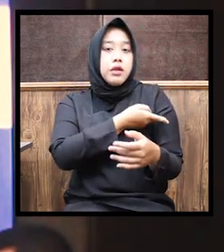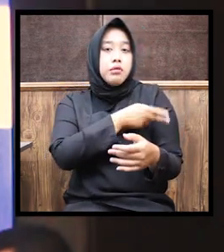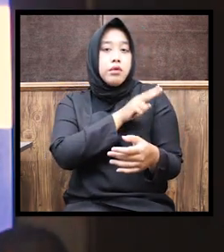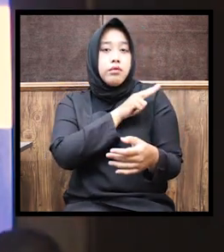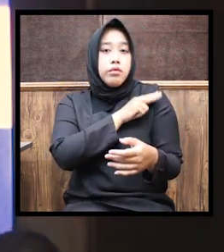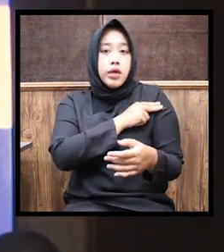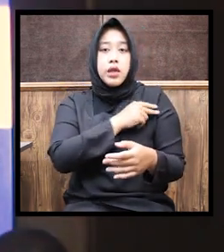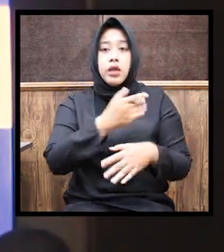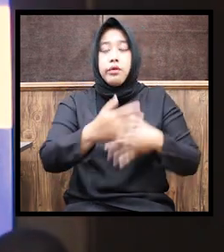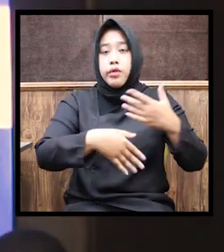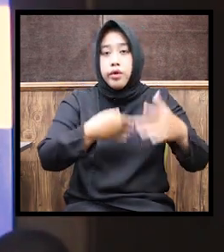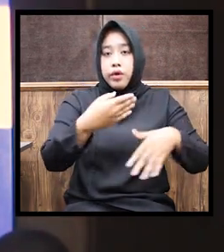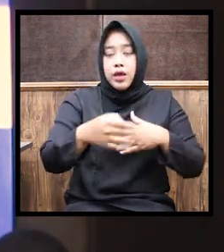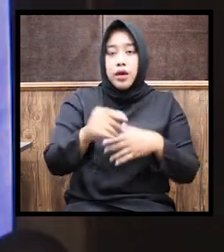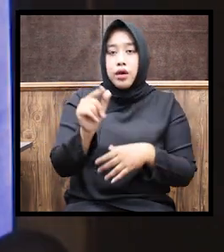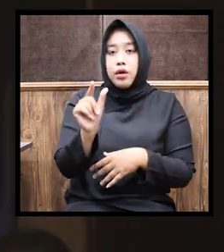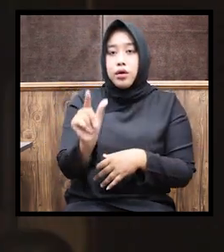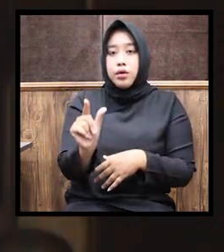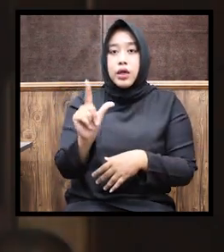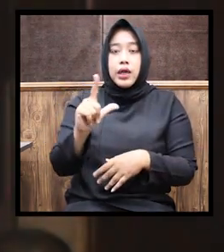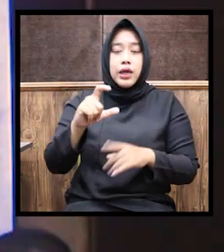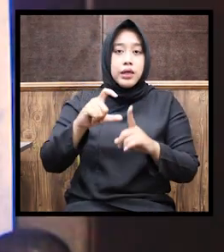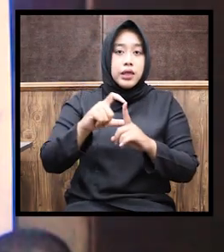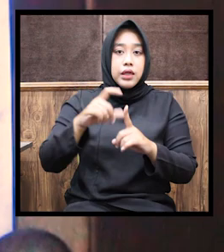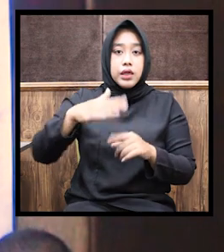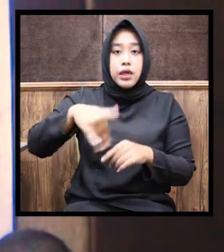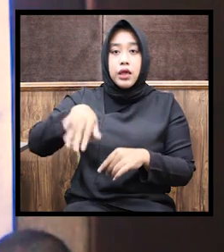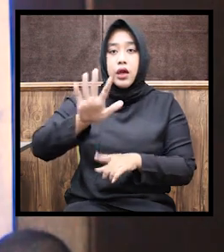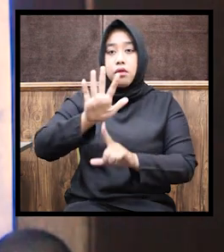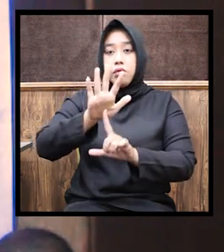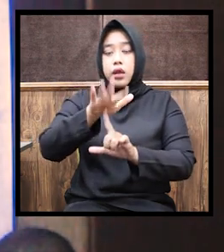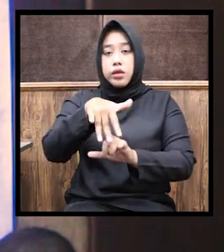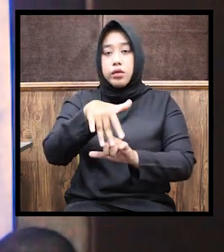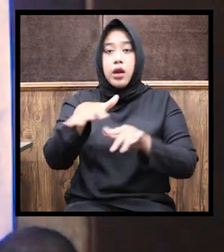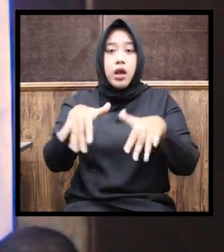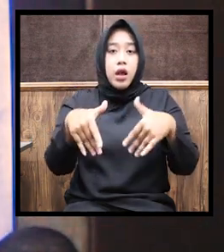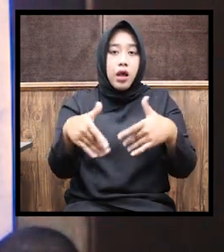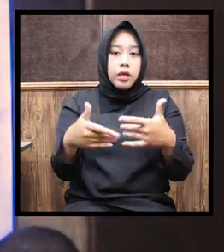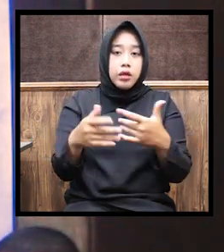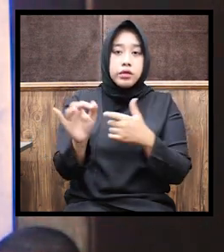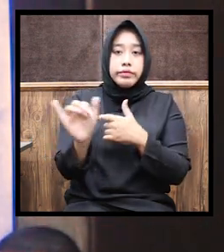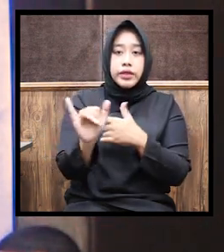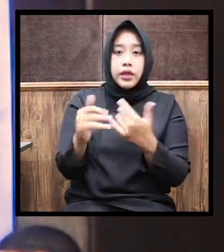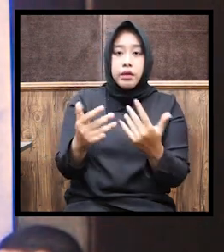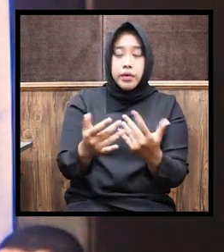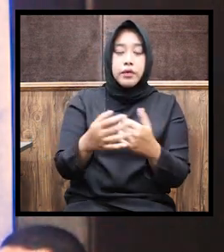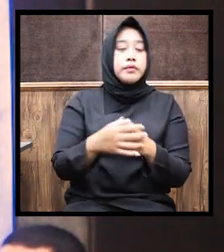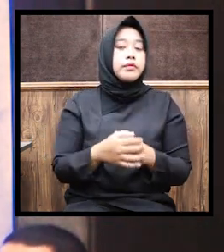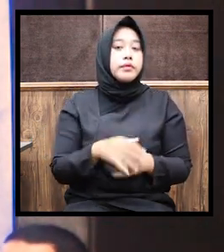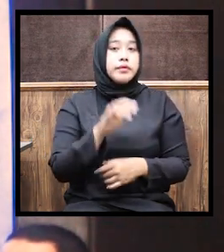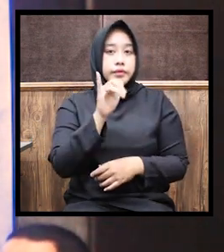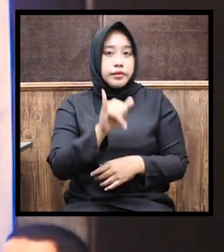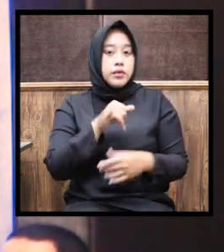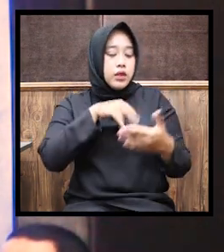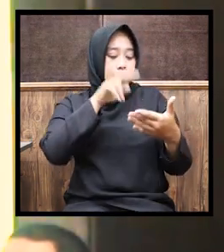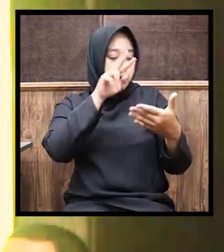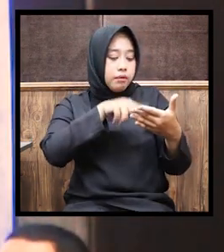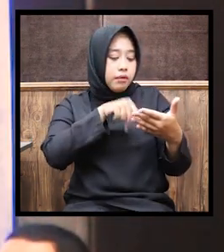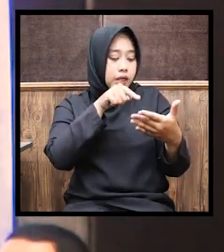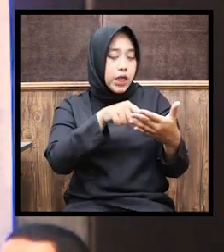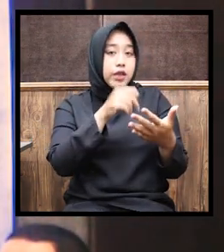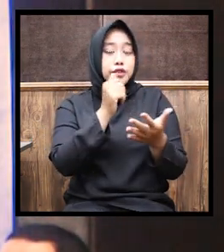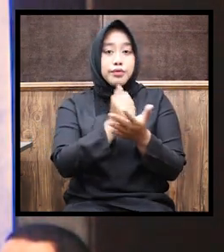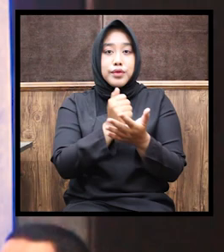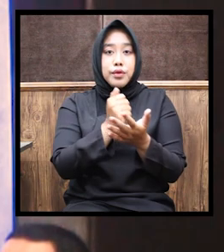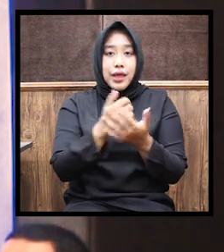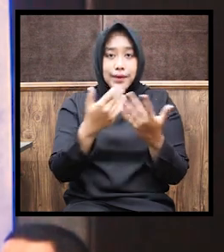pengelola W yang ada di Bantul atau bagaimana Pak ya sebenarnya memang kalau Kami lihat ya memang